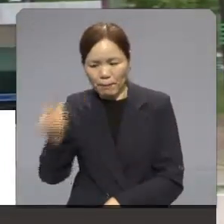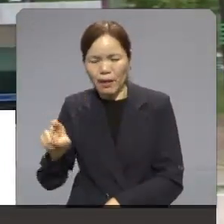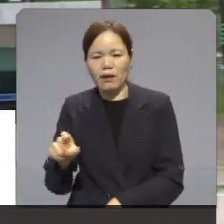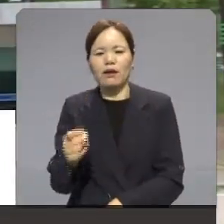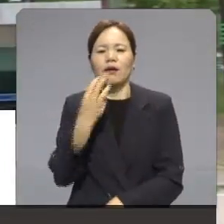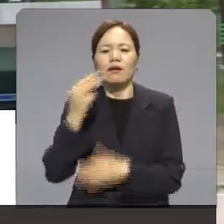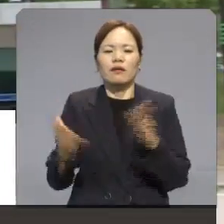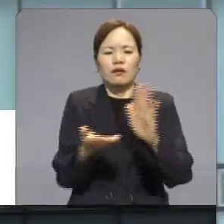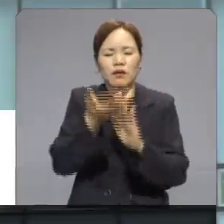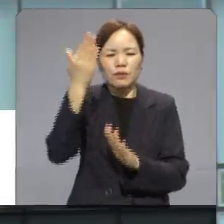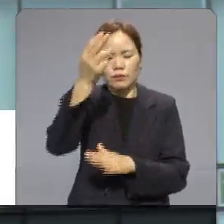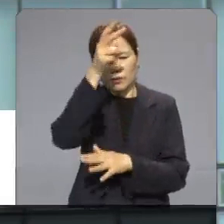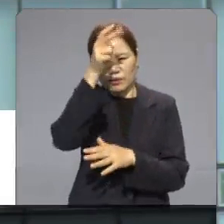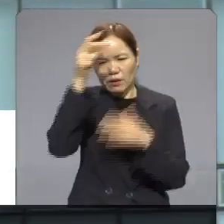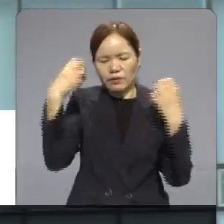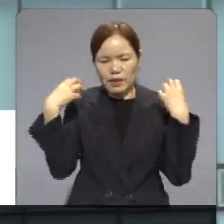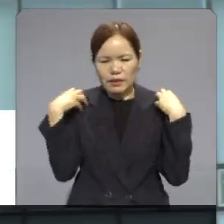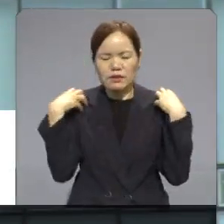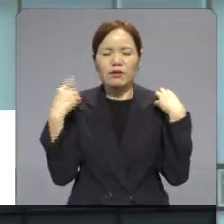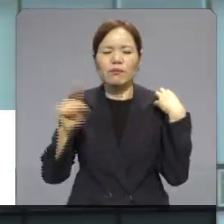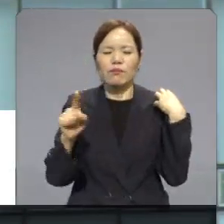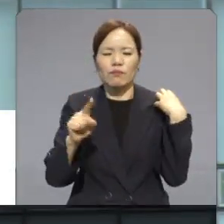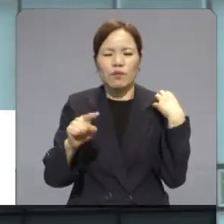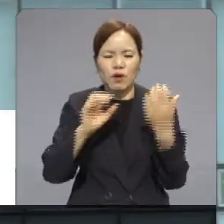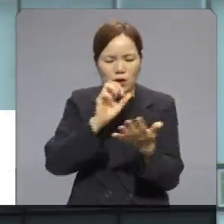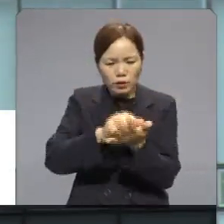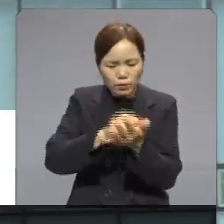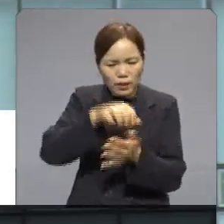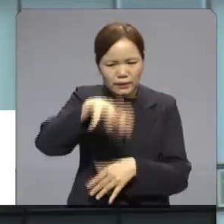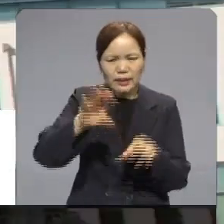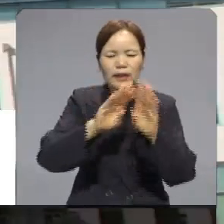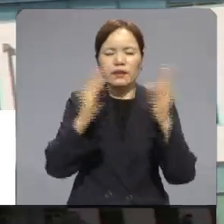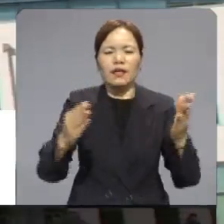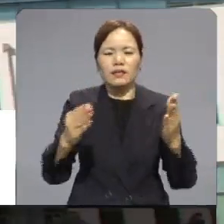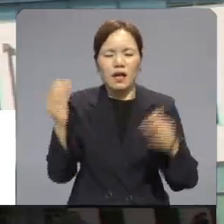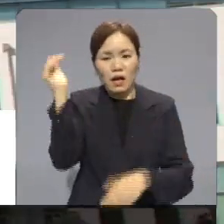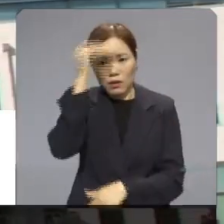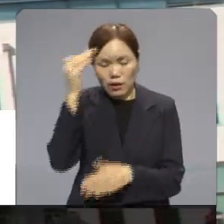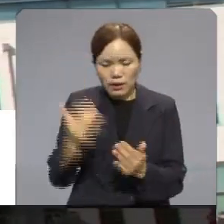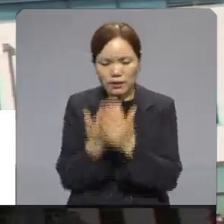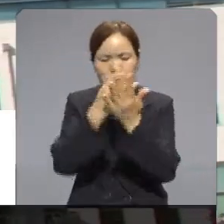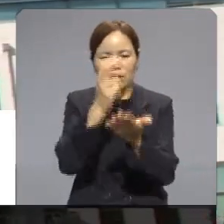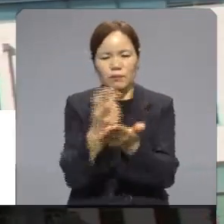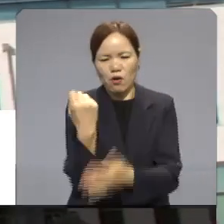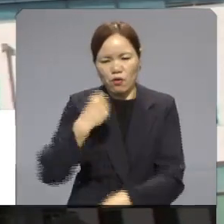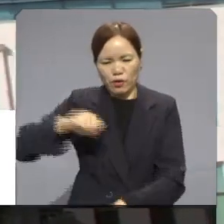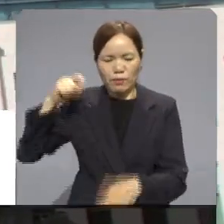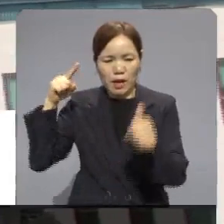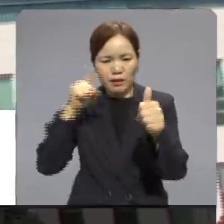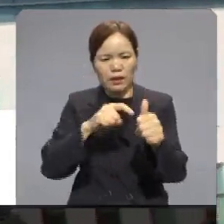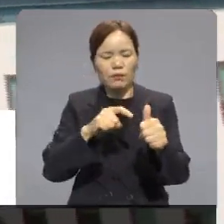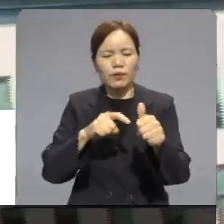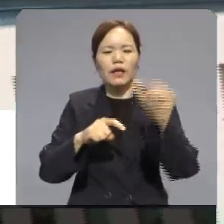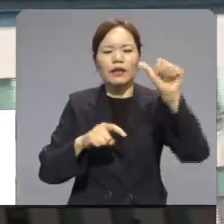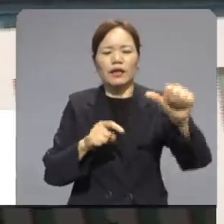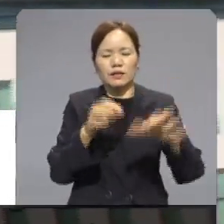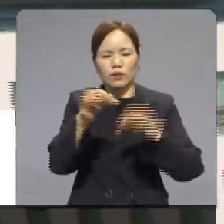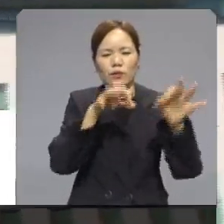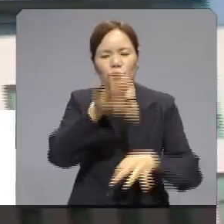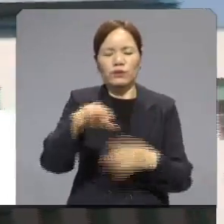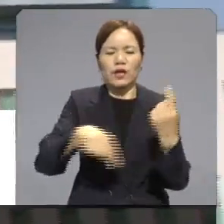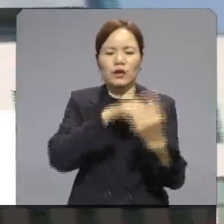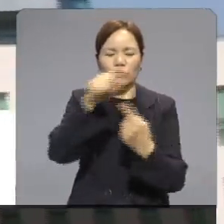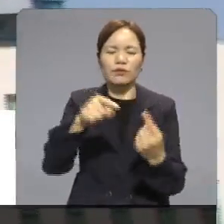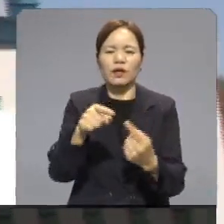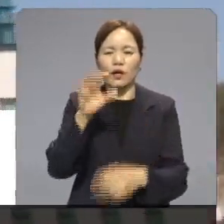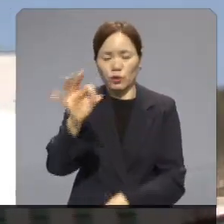경기 북부 경찰청 형사 기동대는 도박장 개장 관광 진흥법 위반 등의 혐의로 총 다섯 개 업소를 운영한